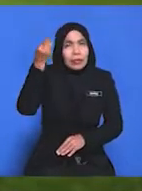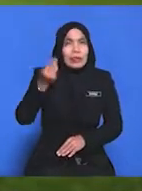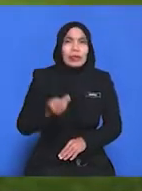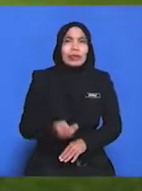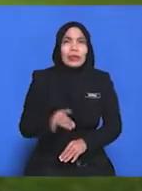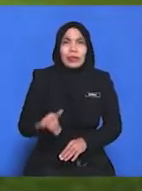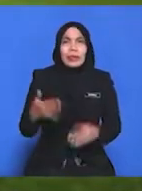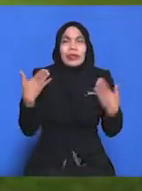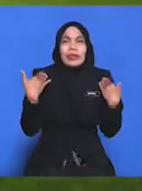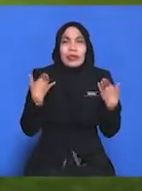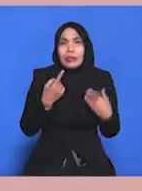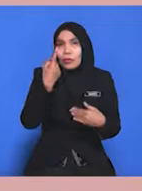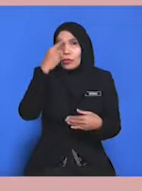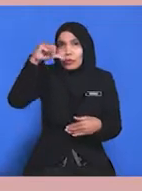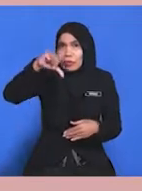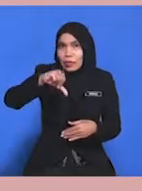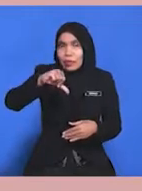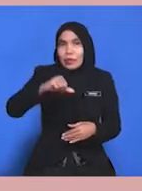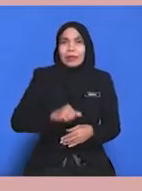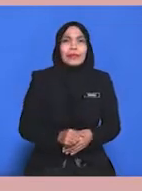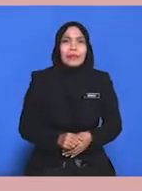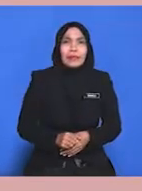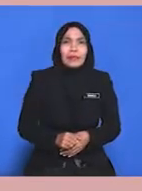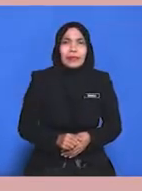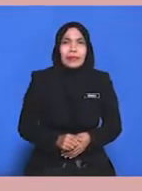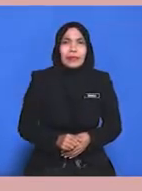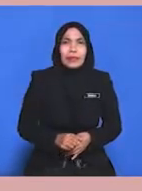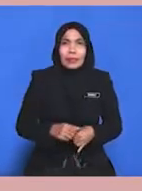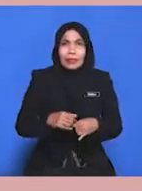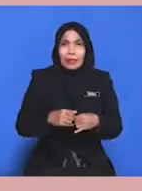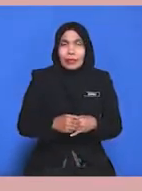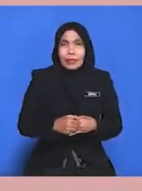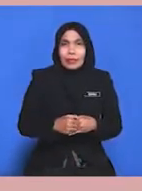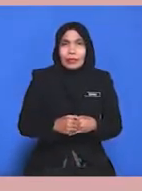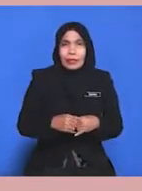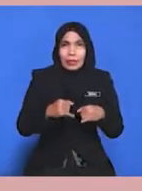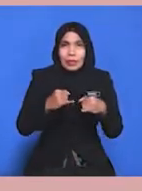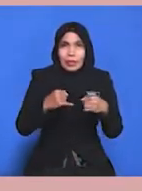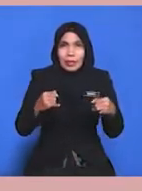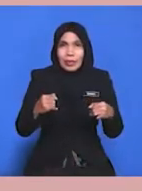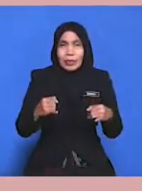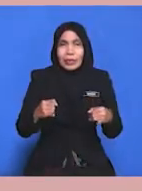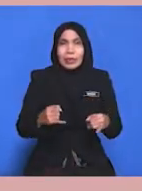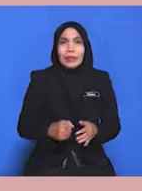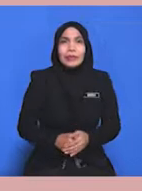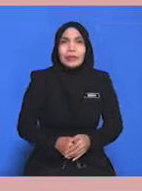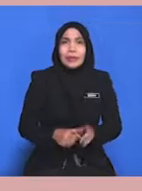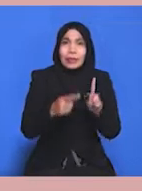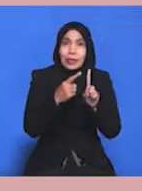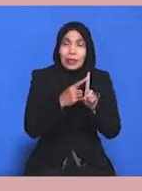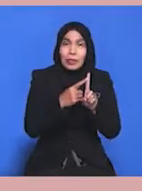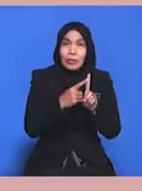Baiklah pelajar, terdapat berbagai jenis pertandingan kalah mati, iaitu 1. Kalah mati sekali.